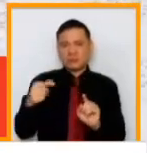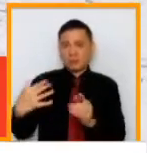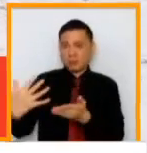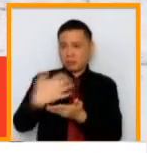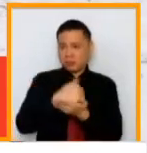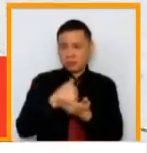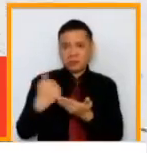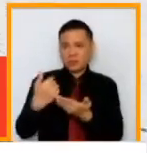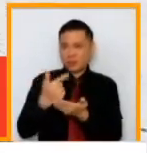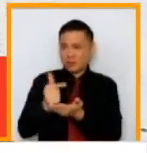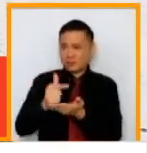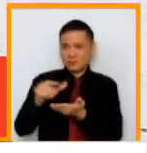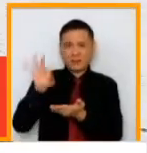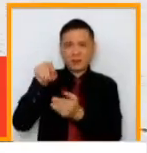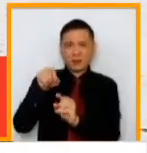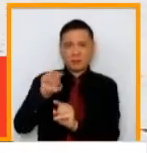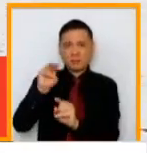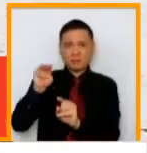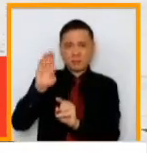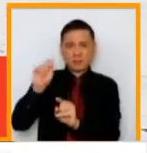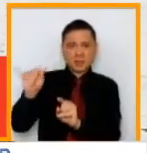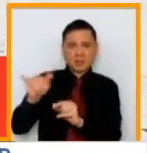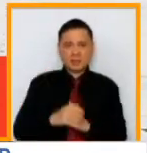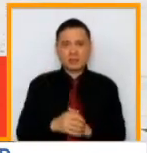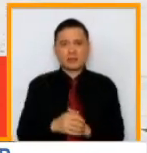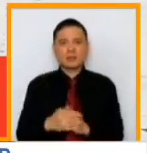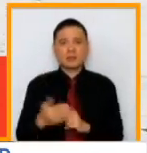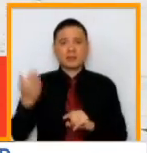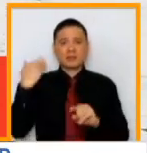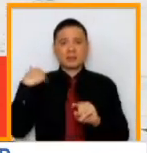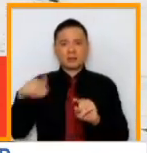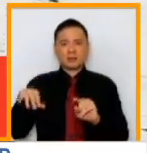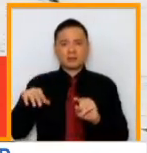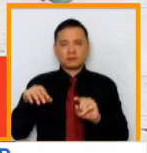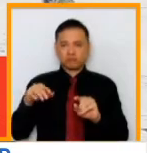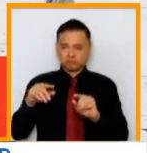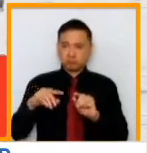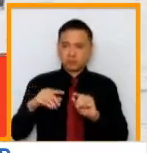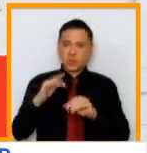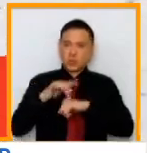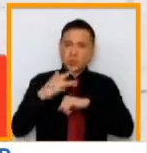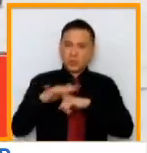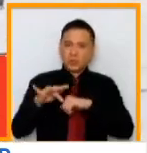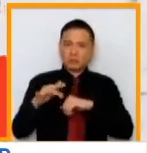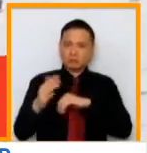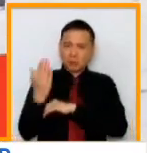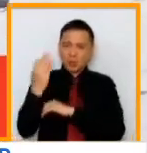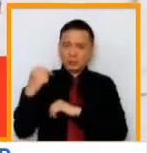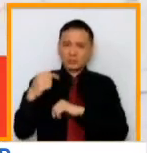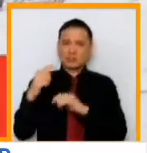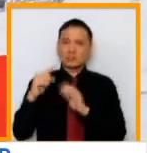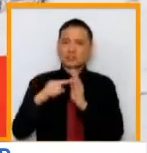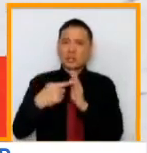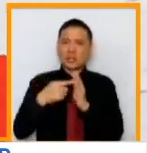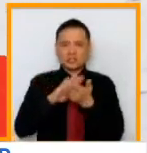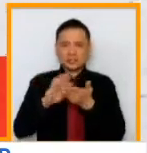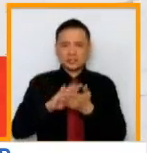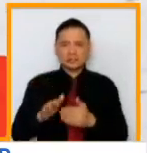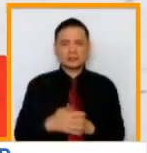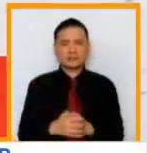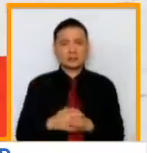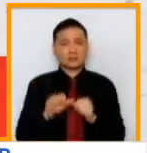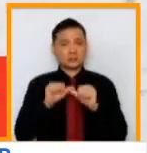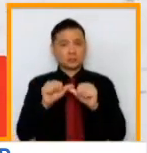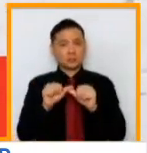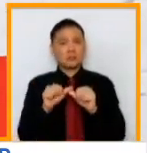araw naman, pasado alas 6 ng umaga nang magsimulang maglinis dito ang mga taga-DPS. At Susan, sa mga oras naman na to ay inaantay nga